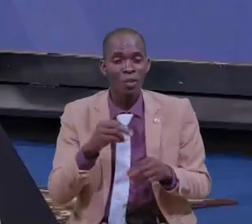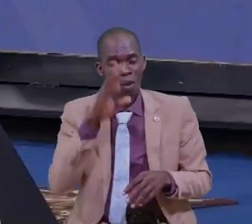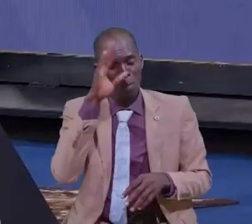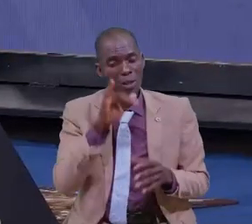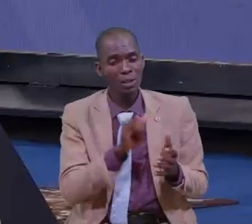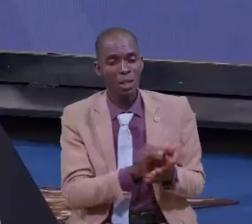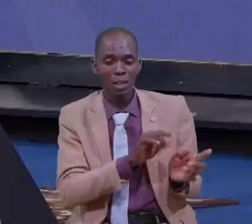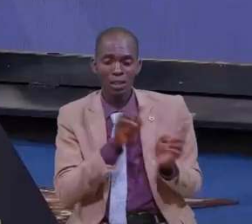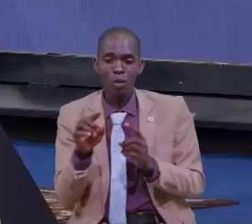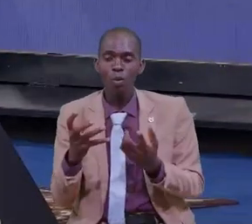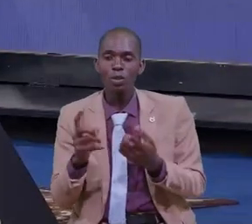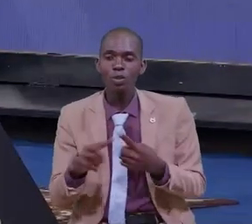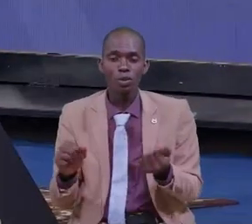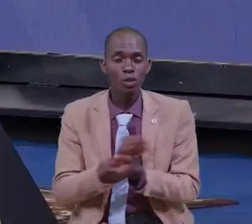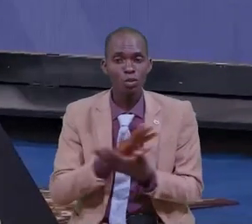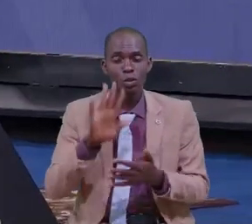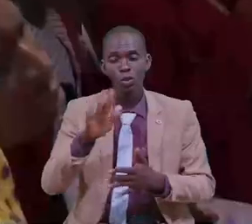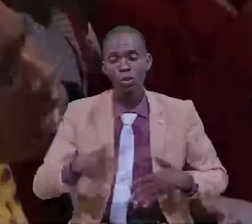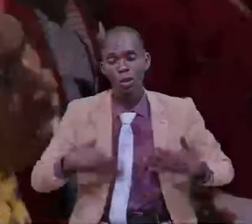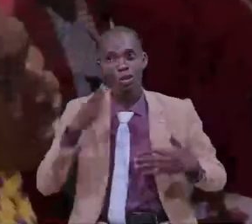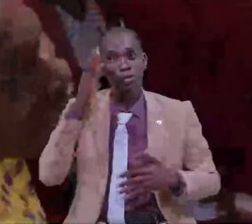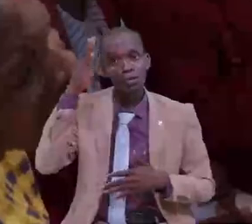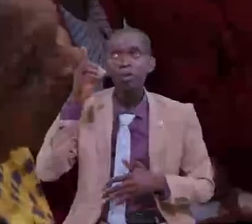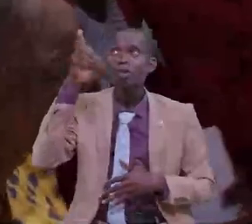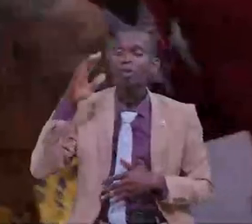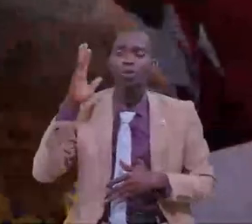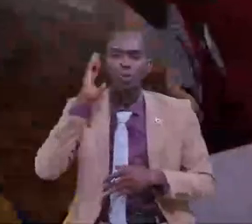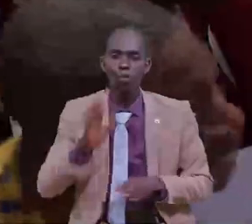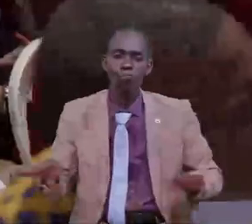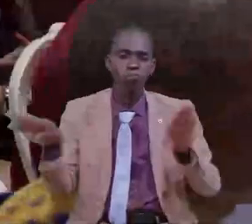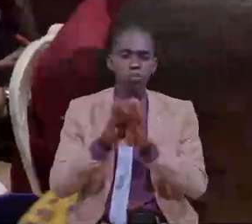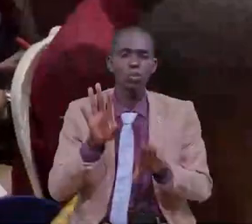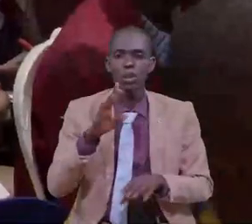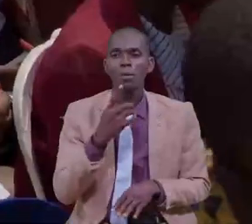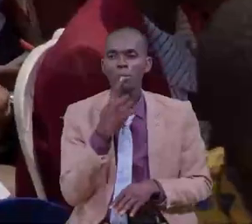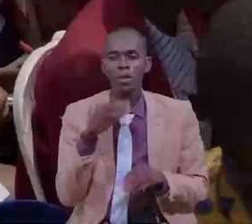réclamer ta destruction, Dieu va fermer leur bouche.